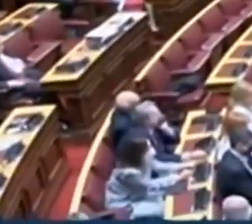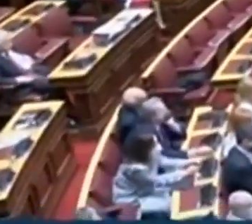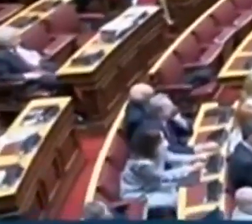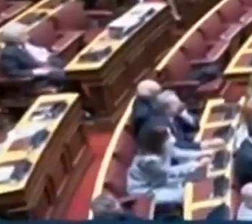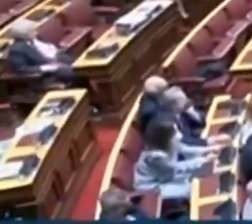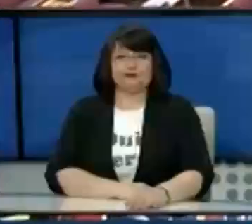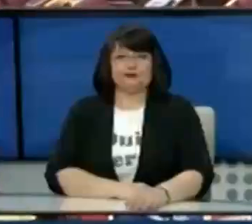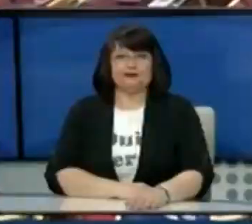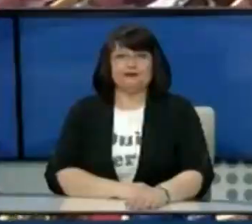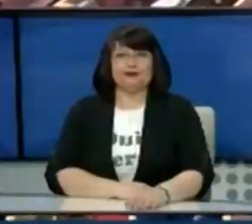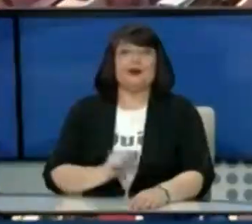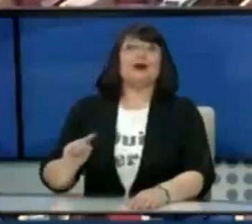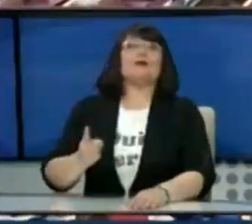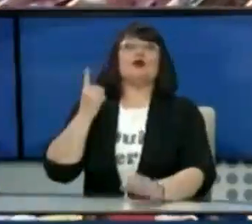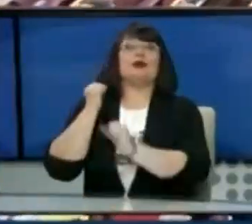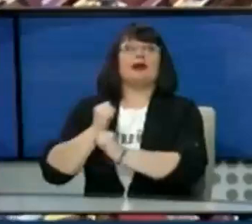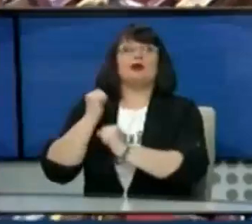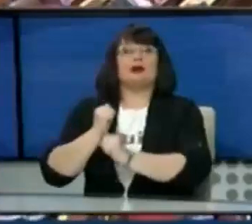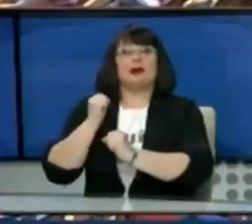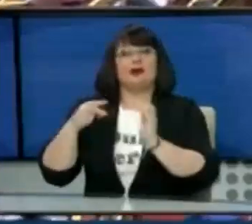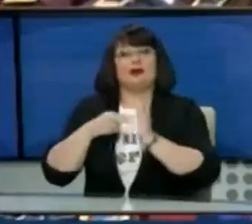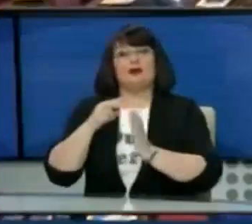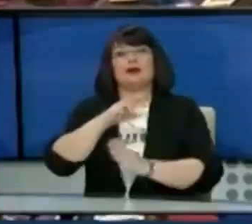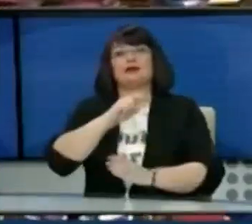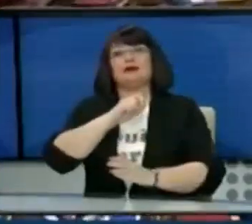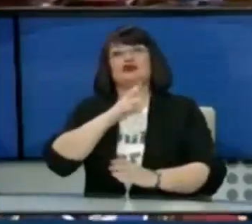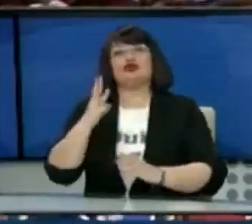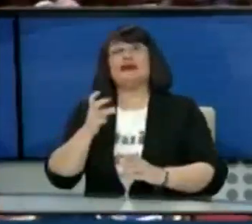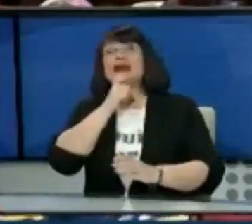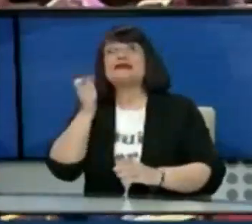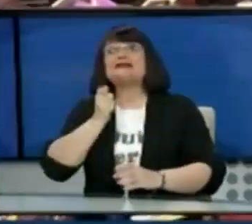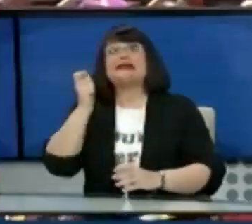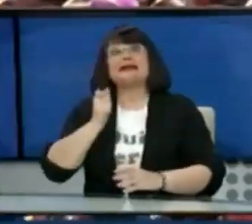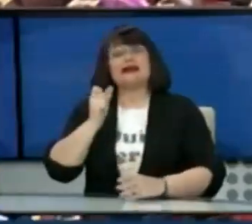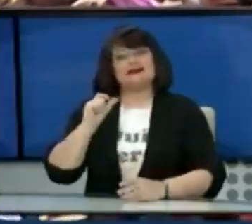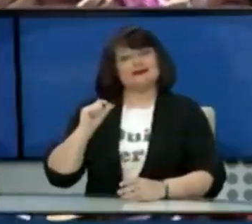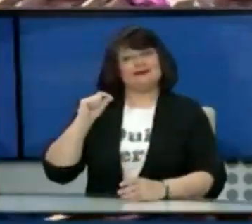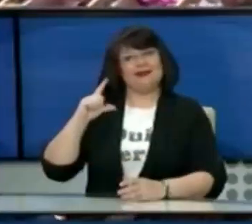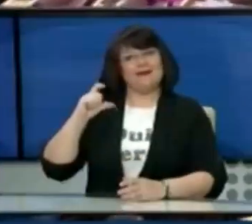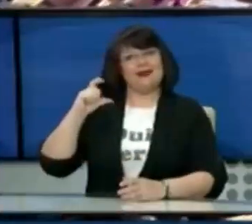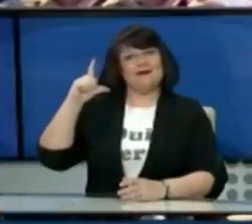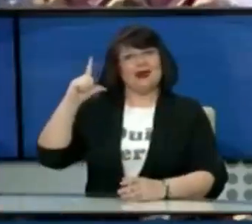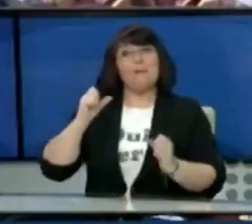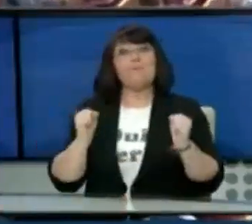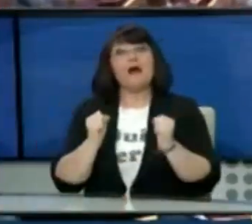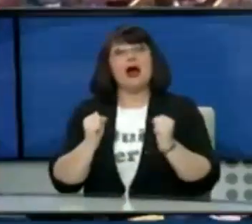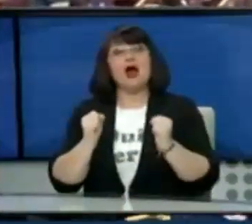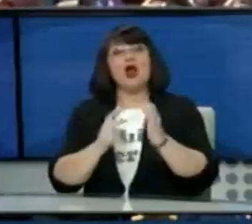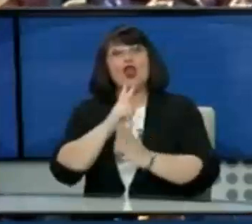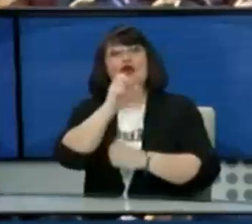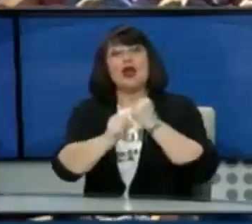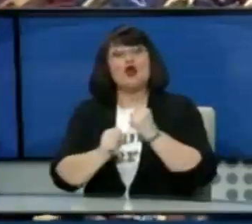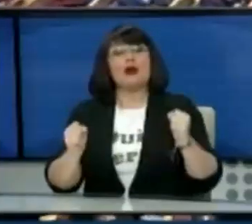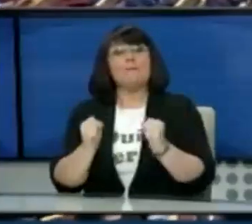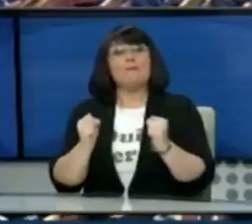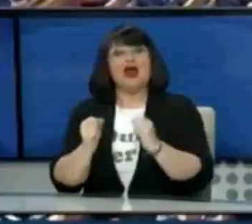Ενώ την ίδια μέρα θα ξεπαγώσουν και οι συντάξεις για πρώτη φορά μετά από 12